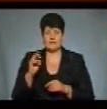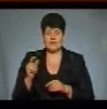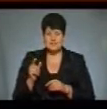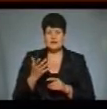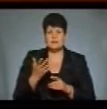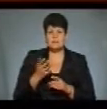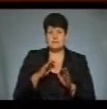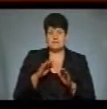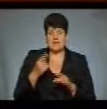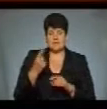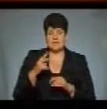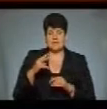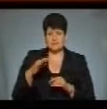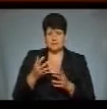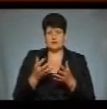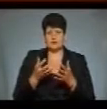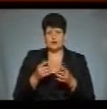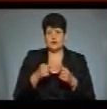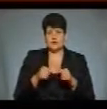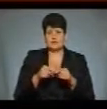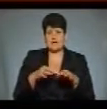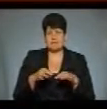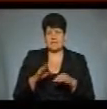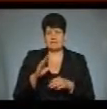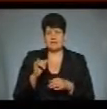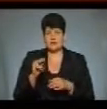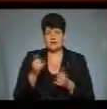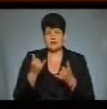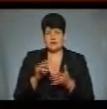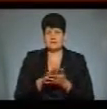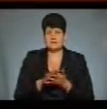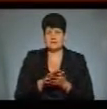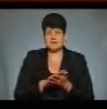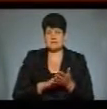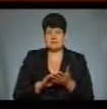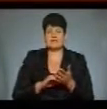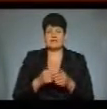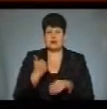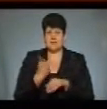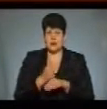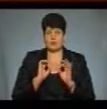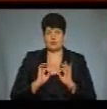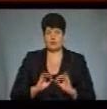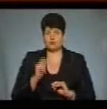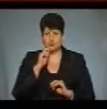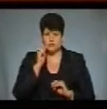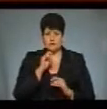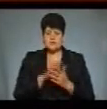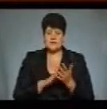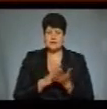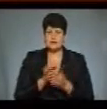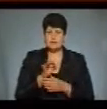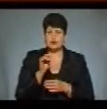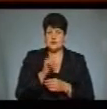1 листопада організовував транспортні віче, сьогодні написав заяву до Генеральної прокуратури України. У заяві йдеться про те,